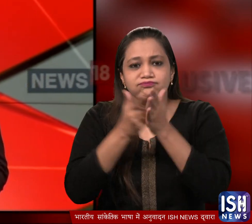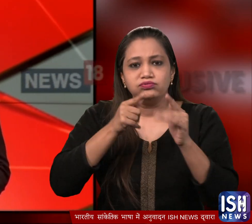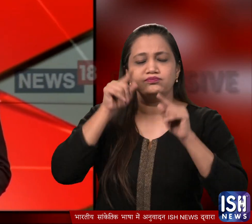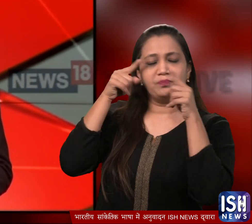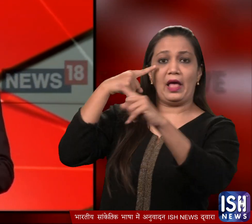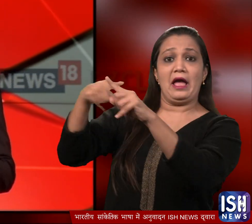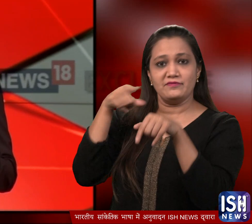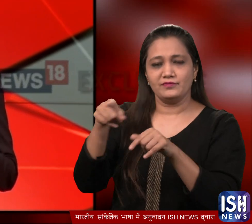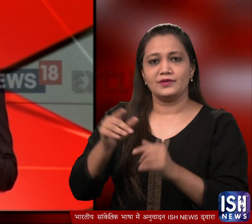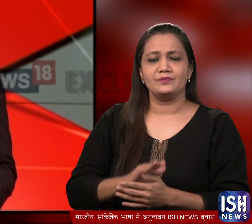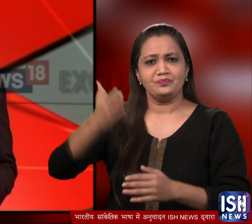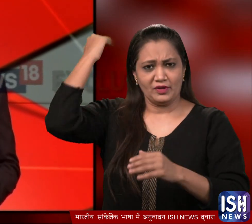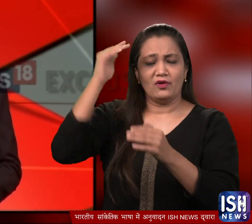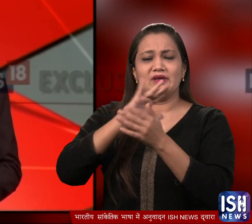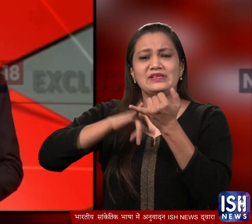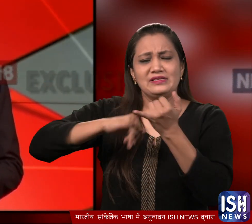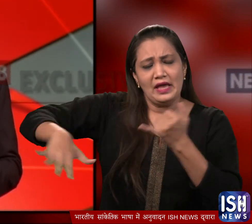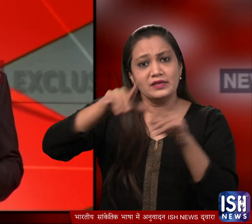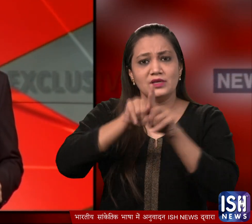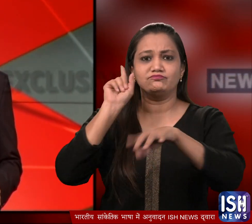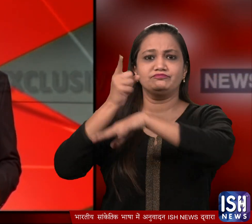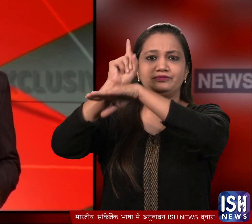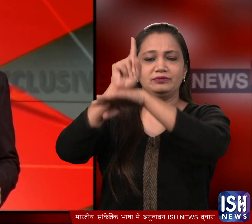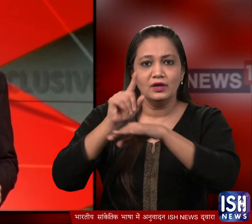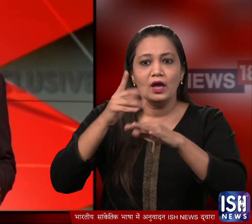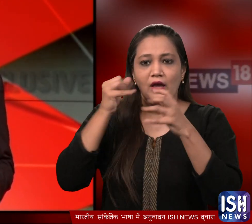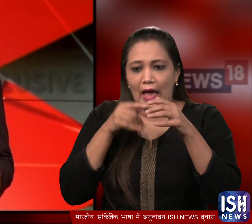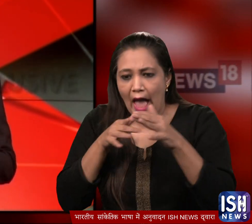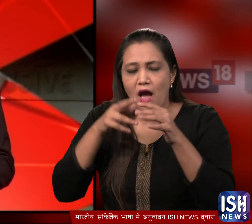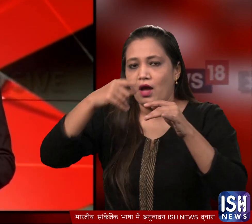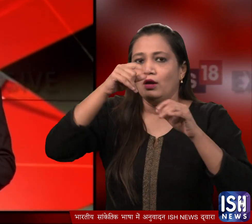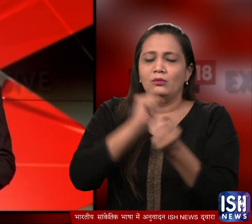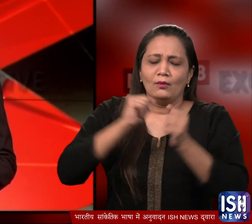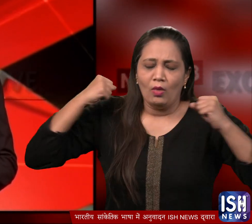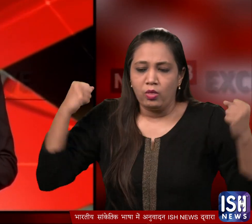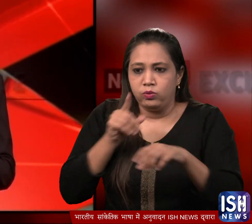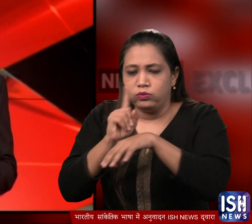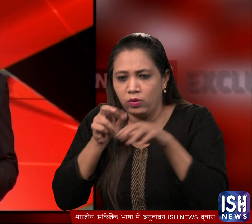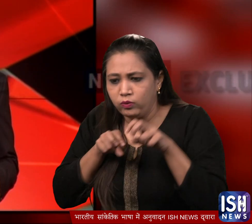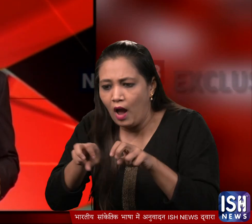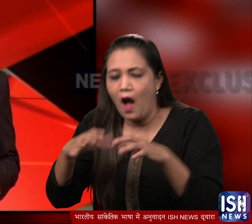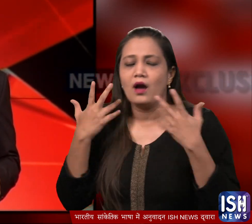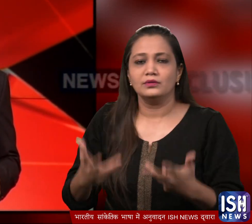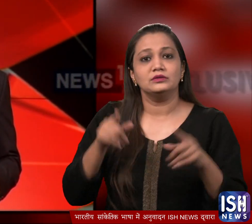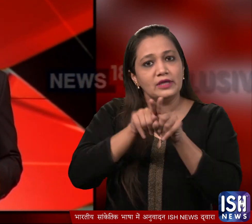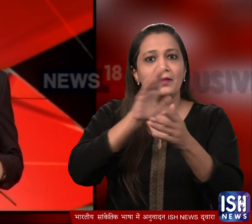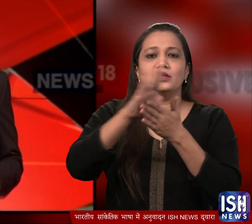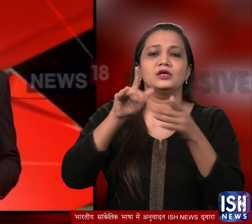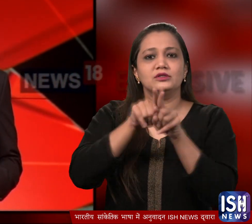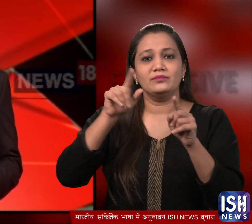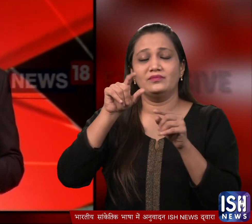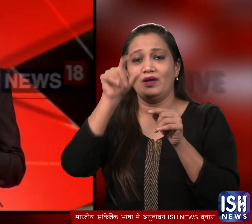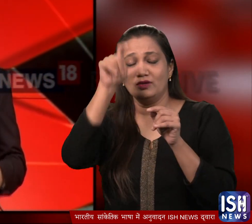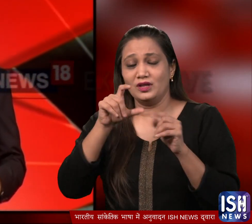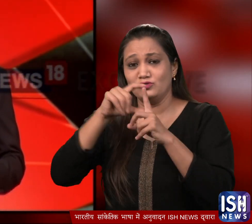के निशाने पर कुछ दिन पहले सिरसा में भी उन्हें हेलीकॉप्टर तक पहुंचाने के लिए पुलिस को पसीने बहाने पड़े थे। अब हिसार में भी किसानों की वजह से